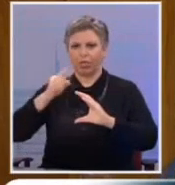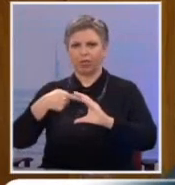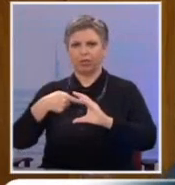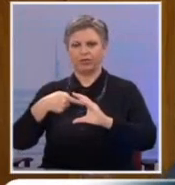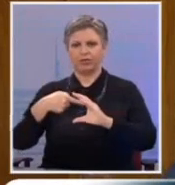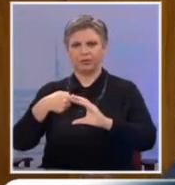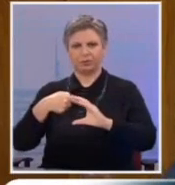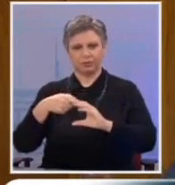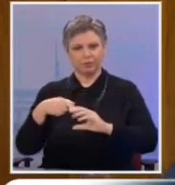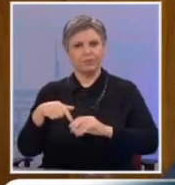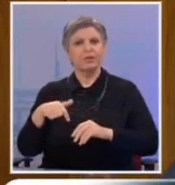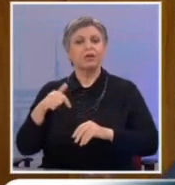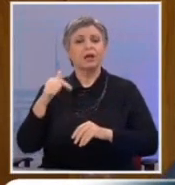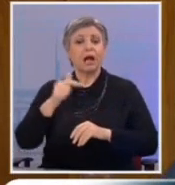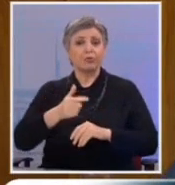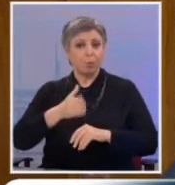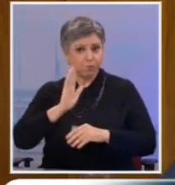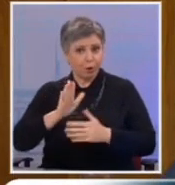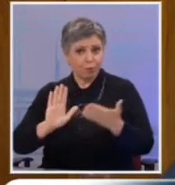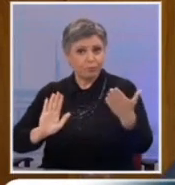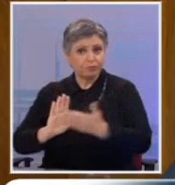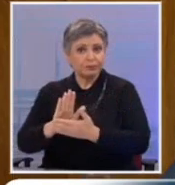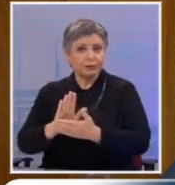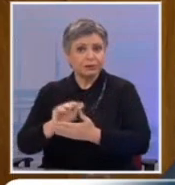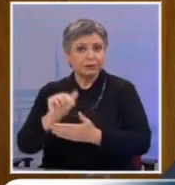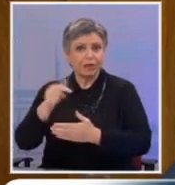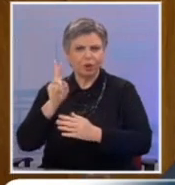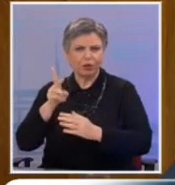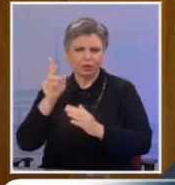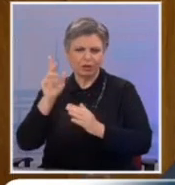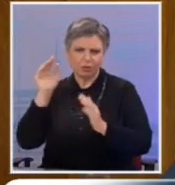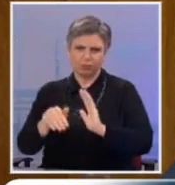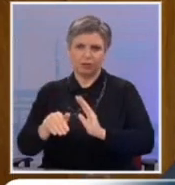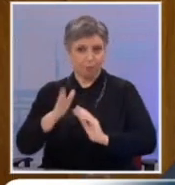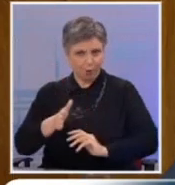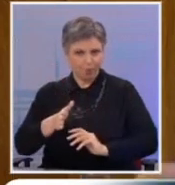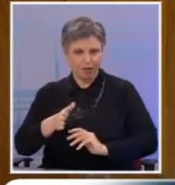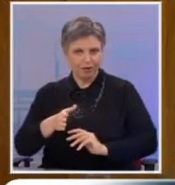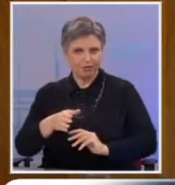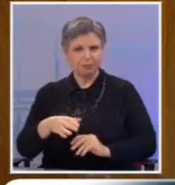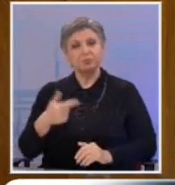Μπορούμε να αποτρέψουμε αυτό τον κίνδυνο? Εμείς νομίζουμε ότι μπορούμε.